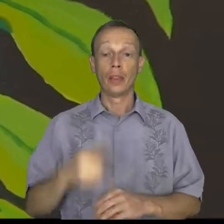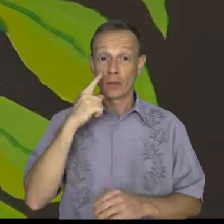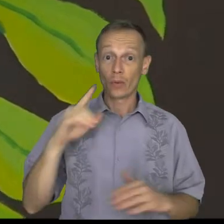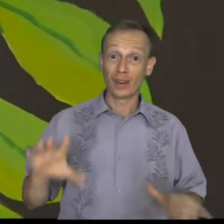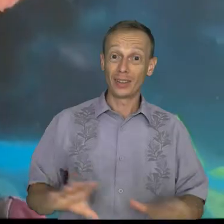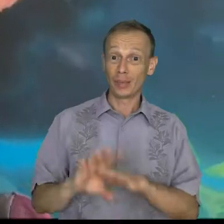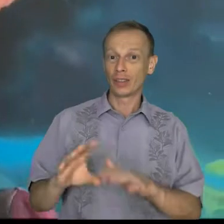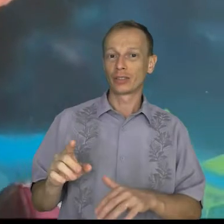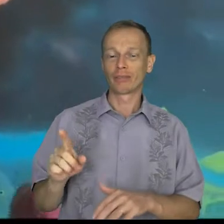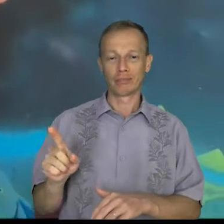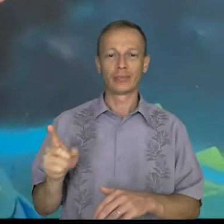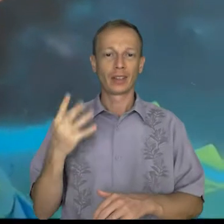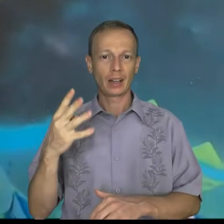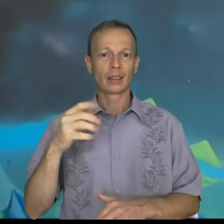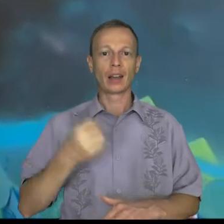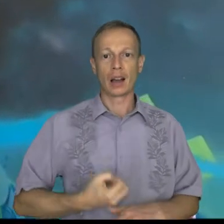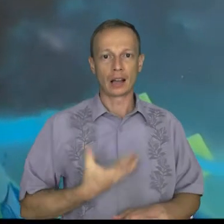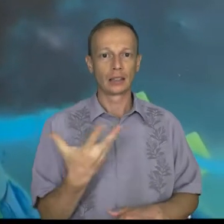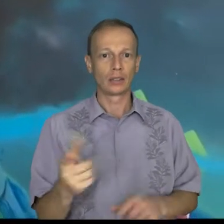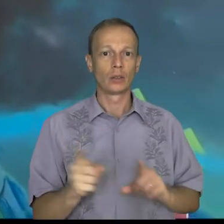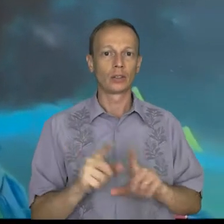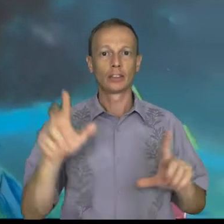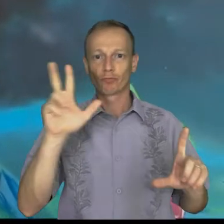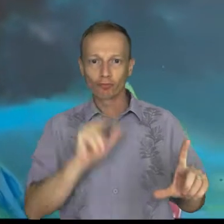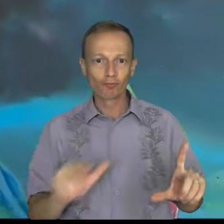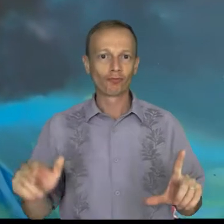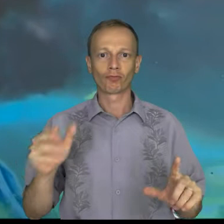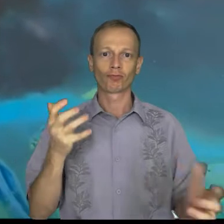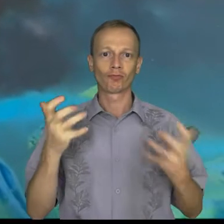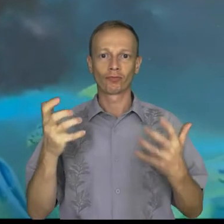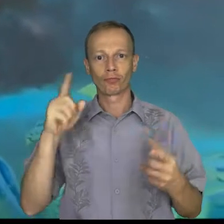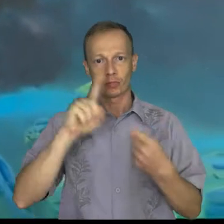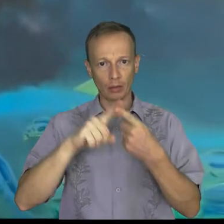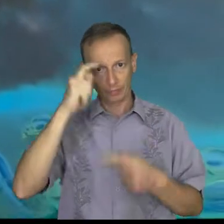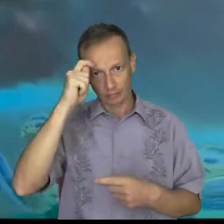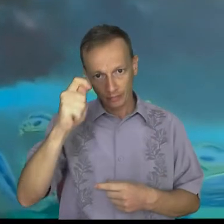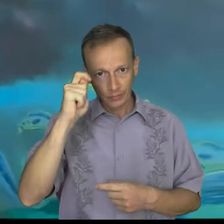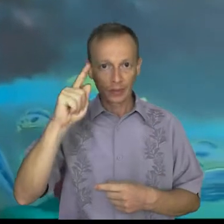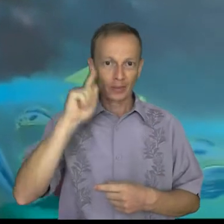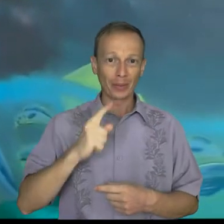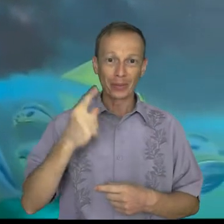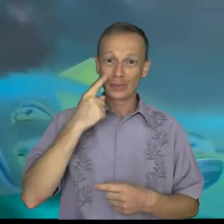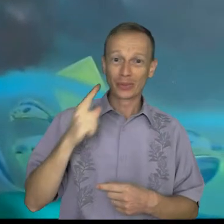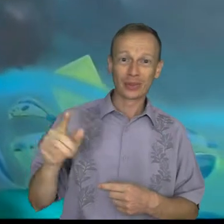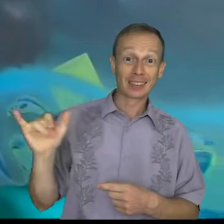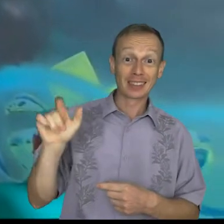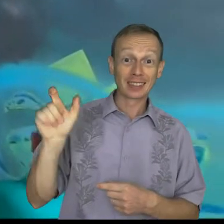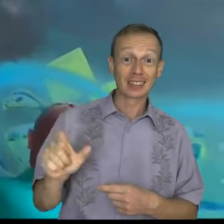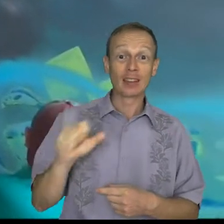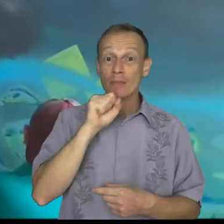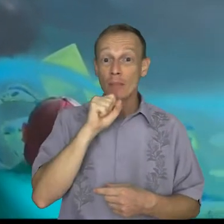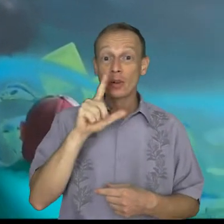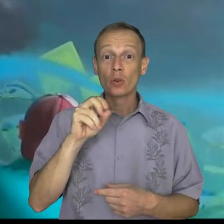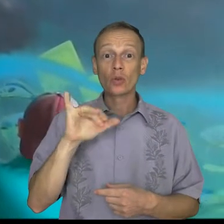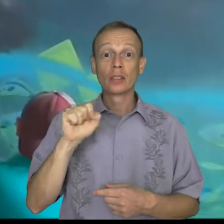au 29 avril. Et vous le voyez sur ces images, 4 artistes ont également tenu à rendre hommage à la femme. Le portrait, vous